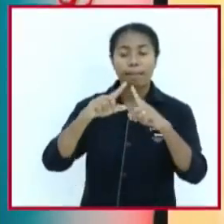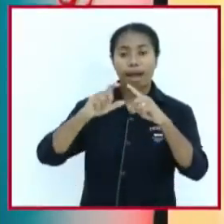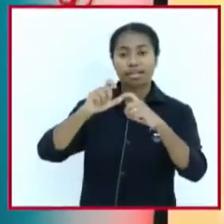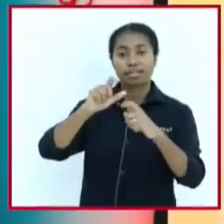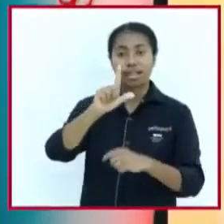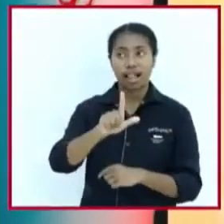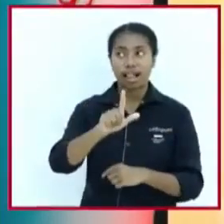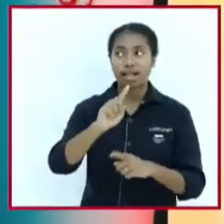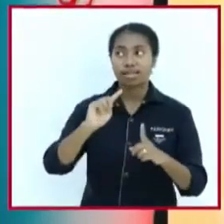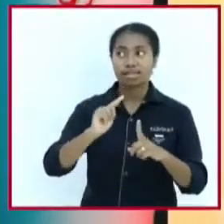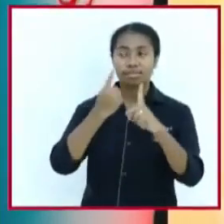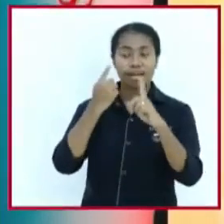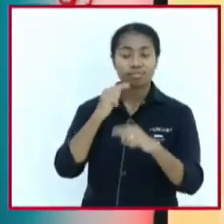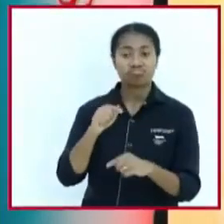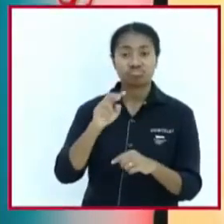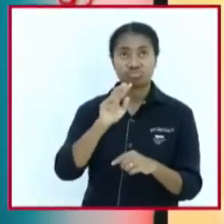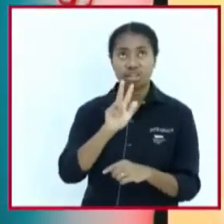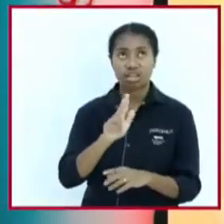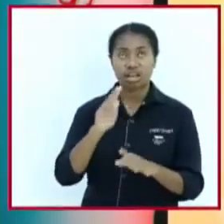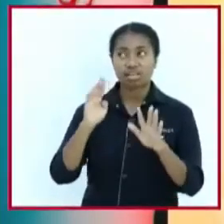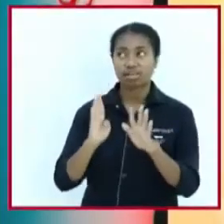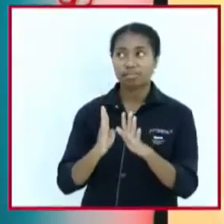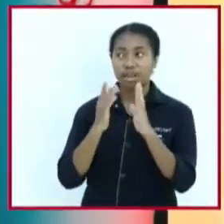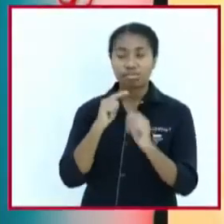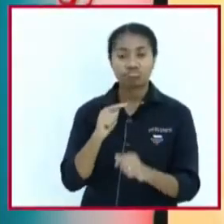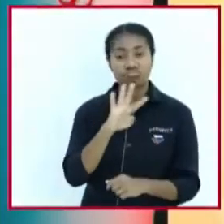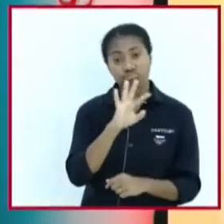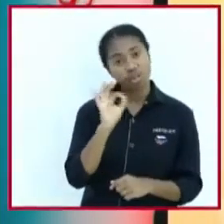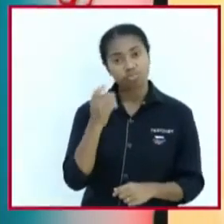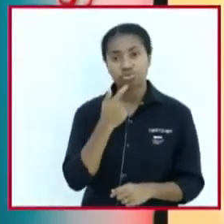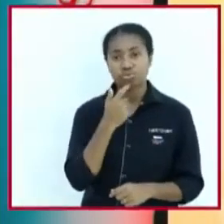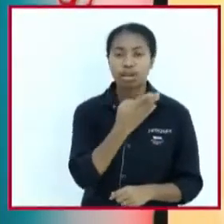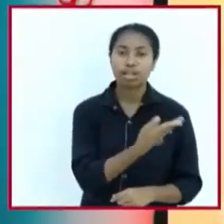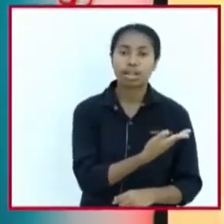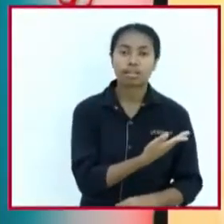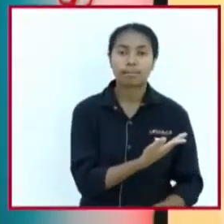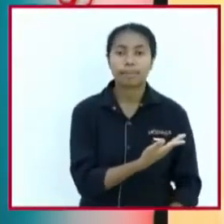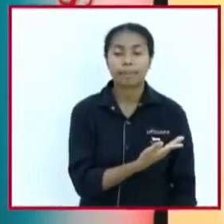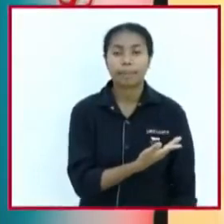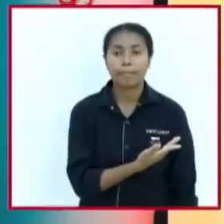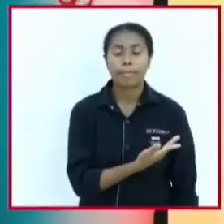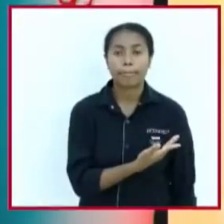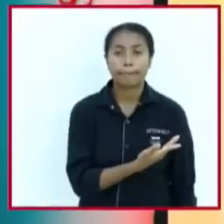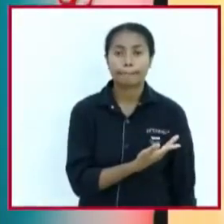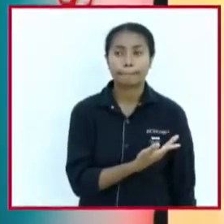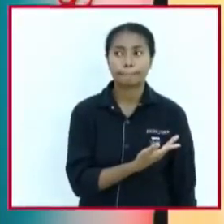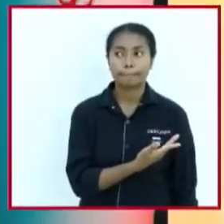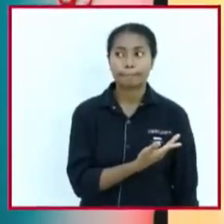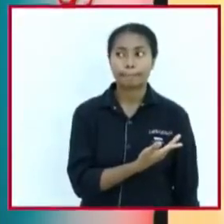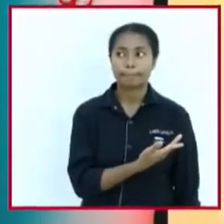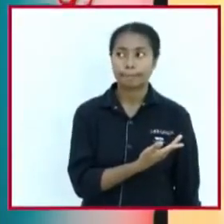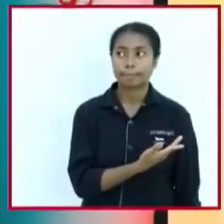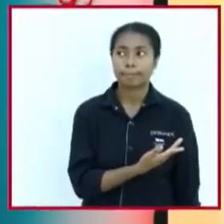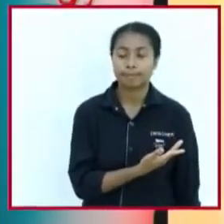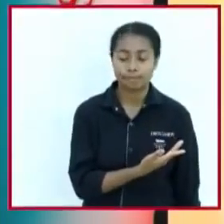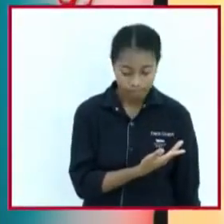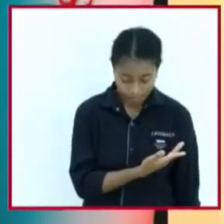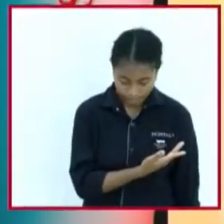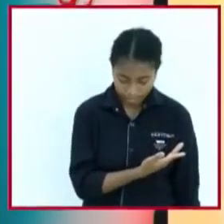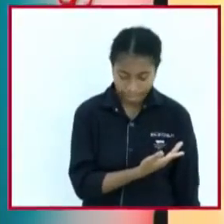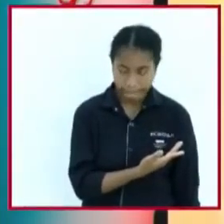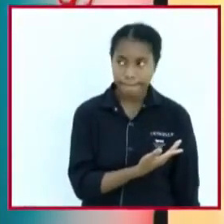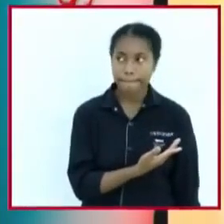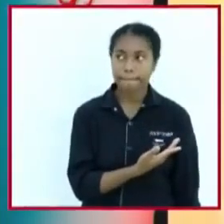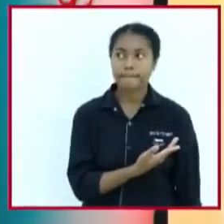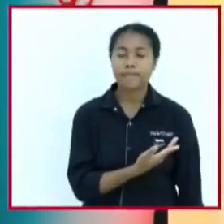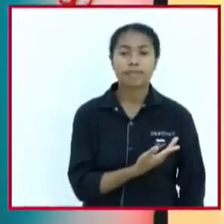dan mereka semua tidak memperoleh apa yang dijanjikan itu karena mereka melalui belum sampai finish jadi belum dapet sekalipun